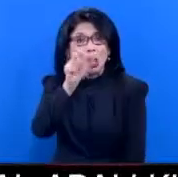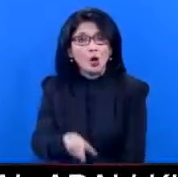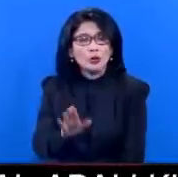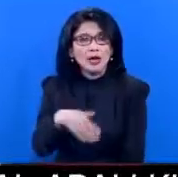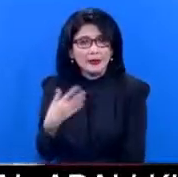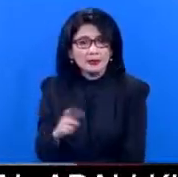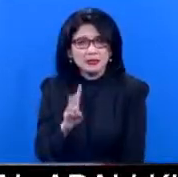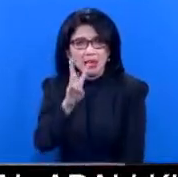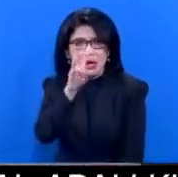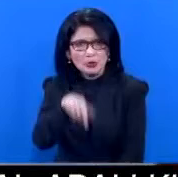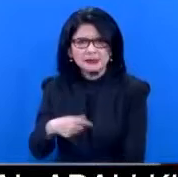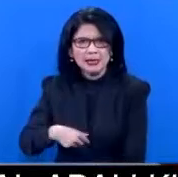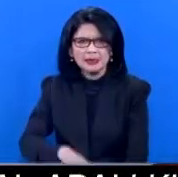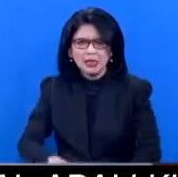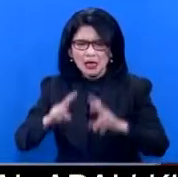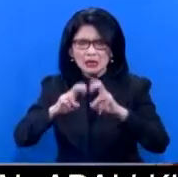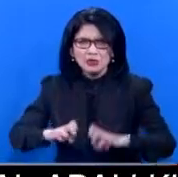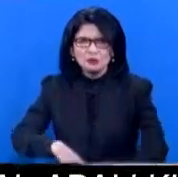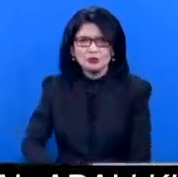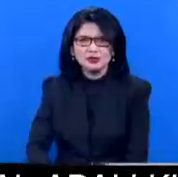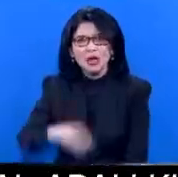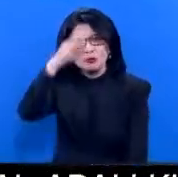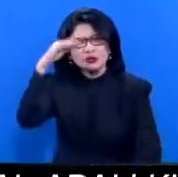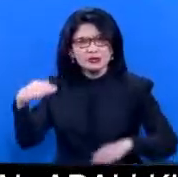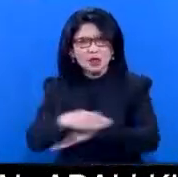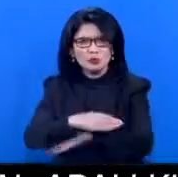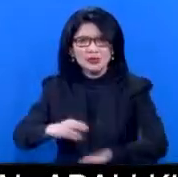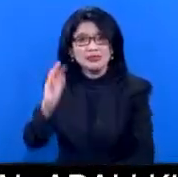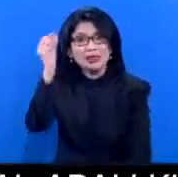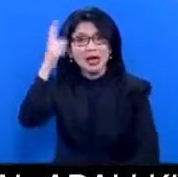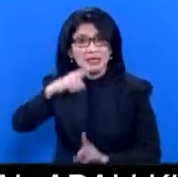ditangani unit Laka Lantas Jakarta Timur. Rizal, Jakarta.